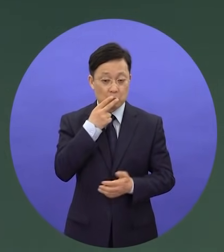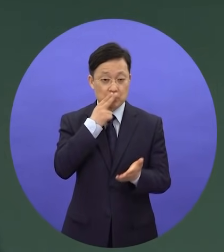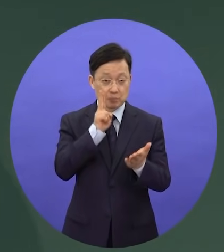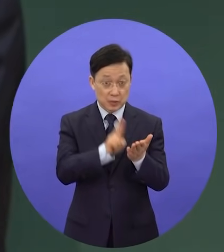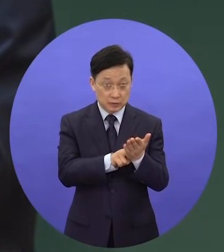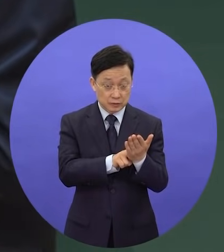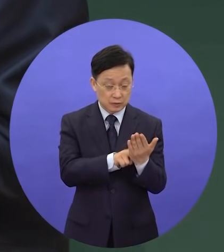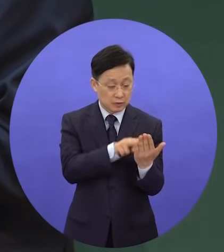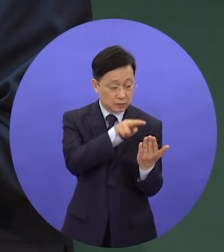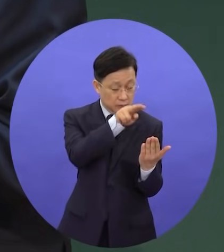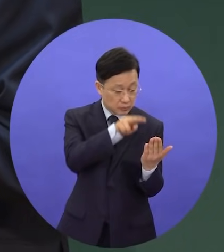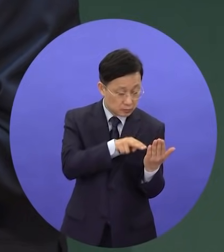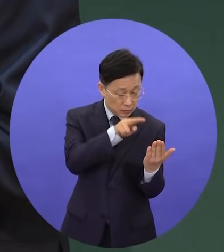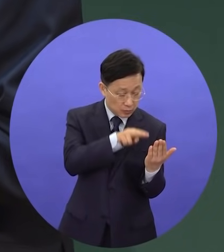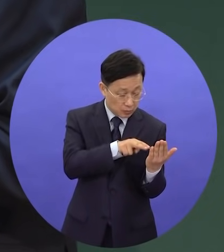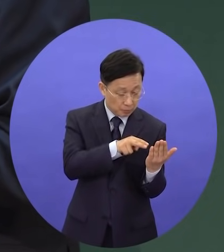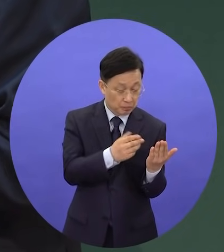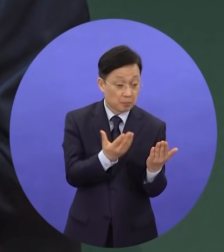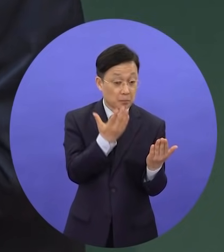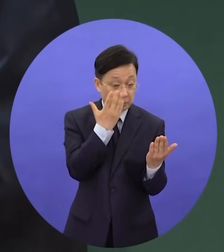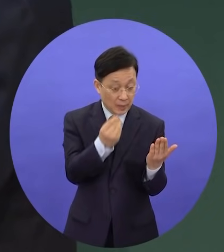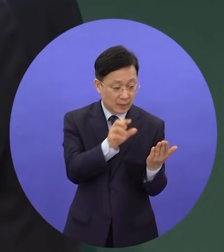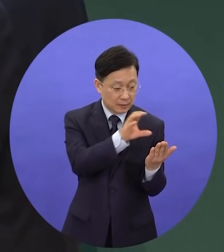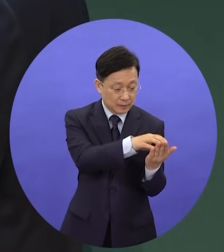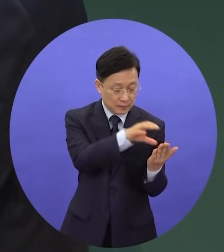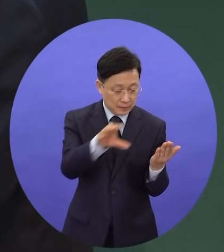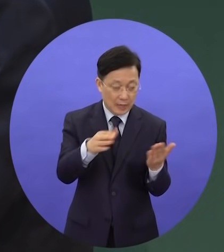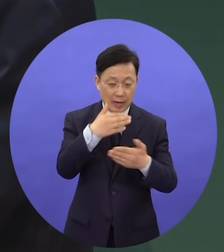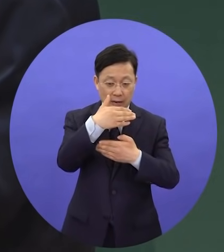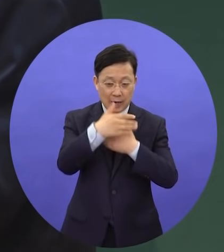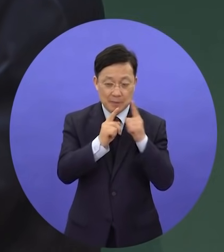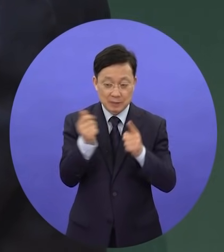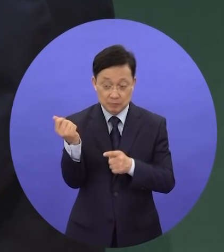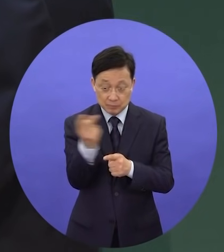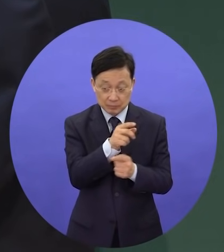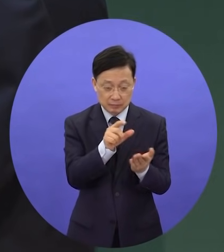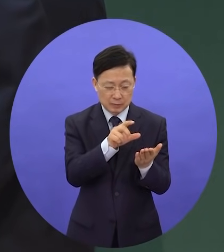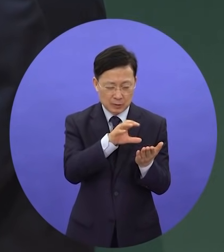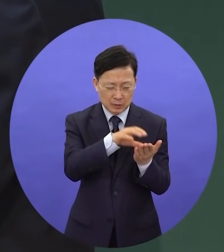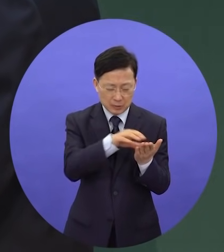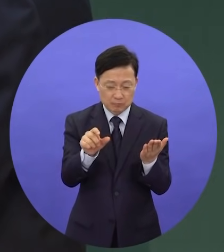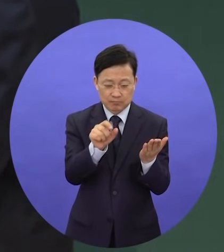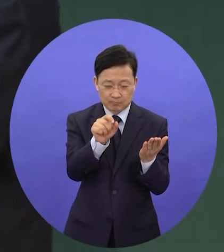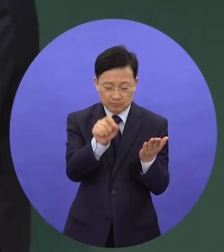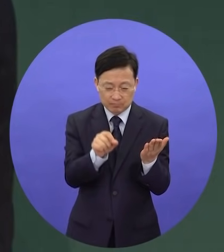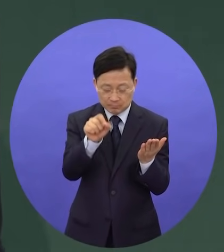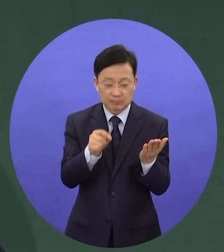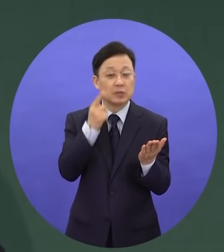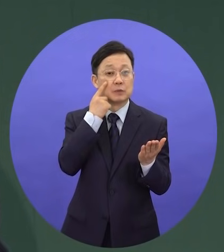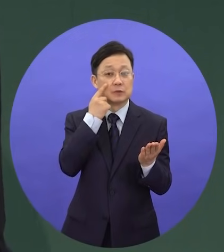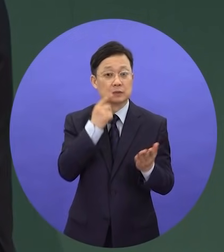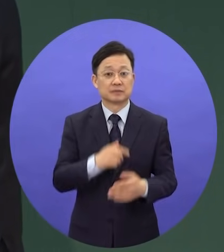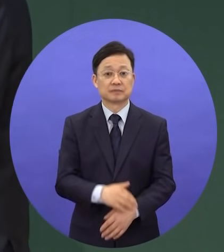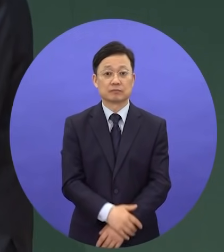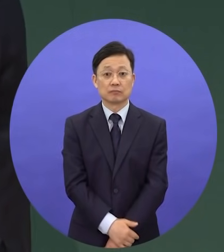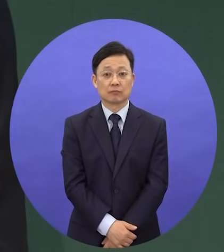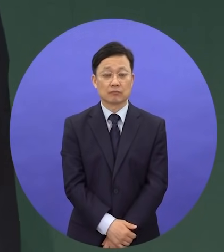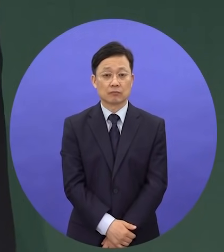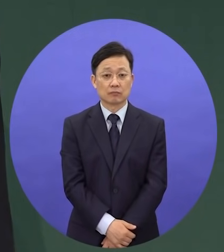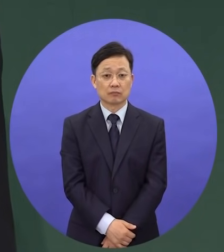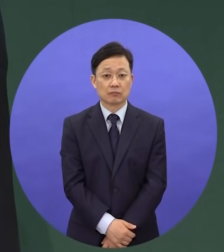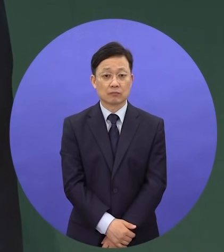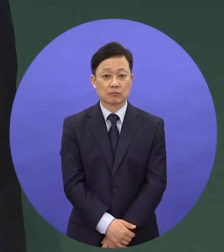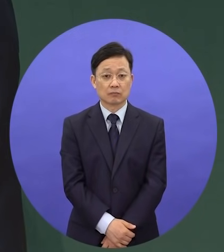편지를 쭉 듣고 메시지를 들었단 말이에요. That you've listened to the gospel message. You listen to the message. The 그중에 gospel 그 성경 구절 적혀